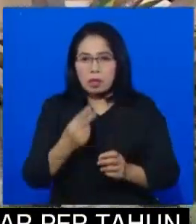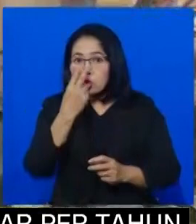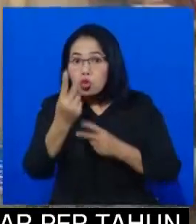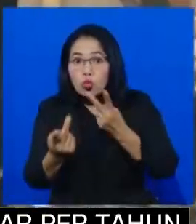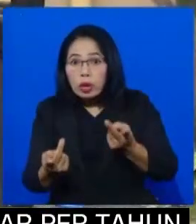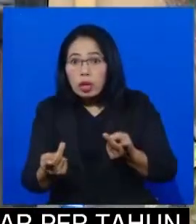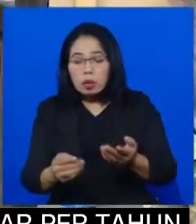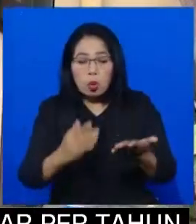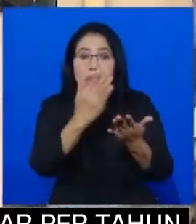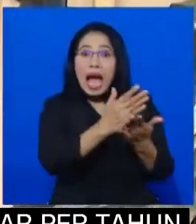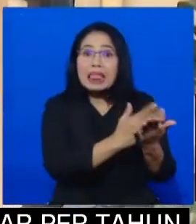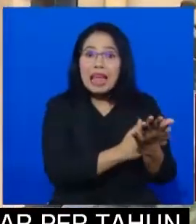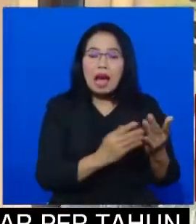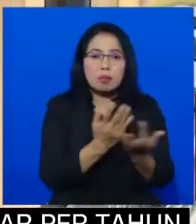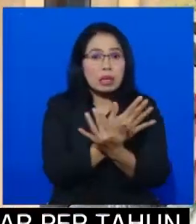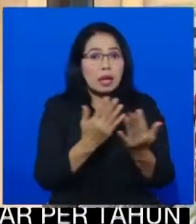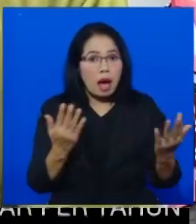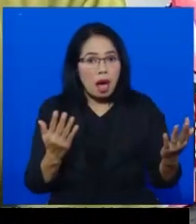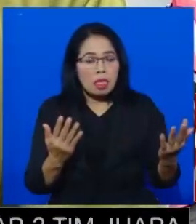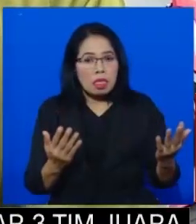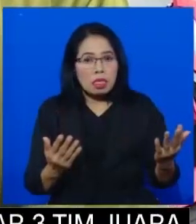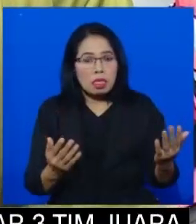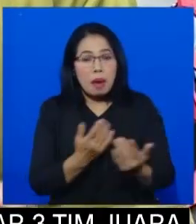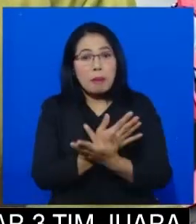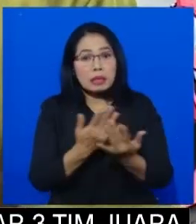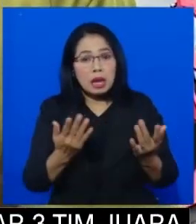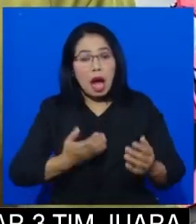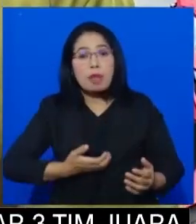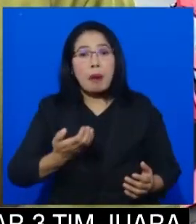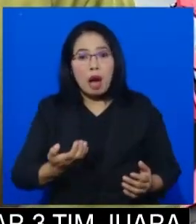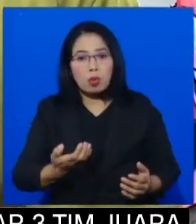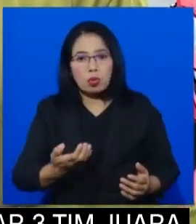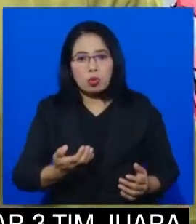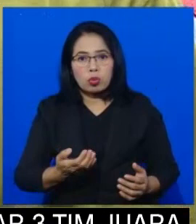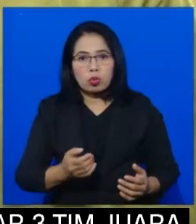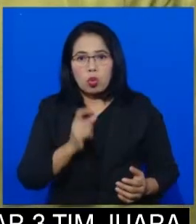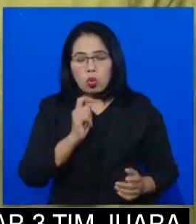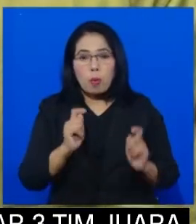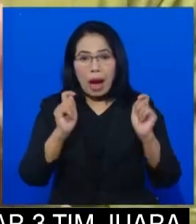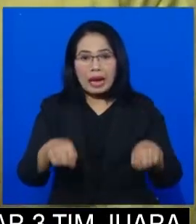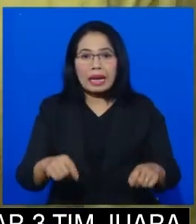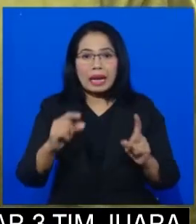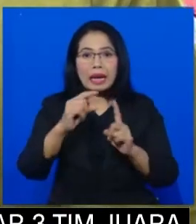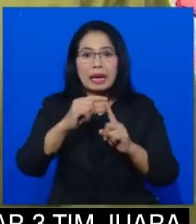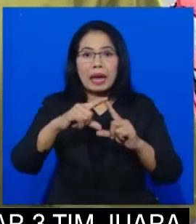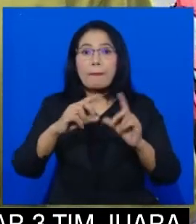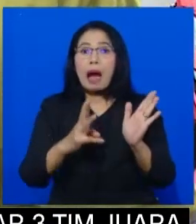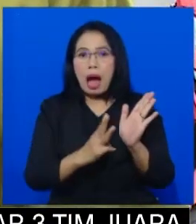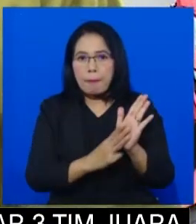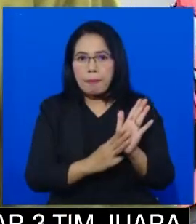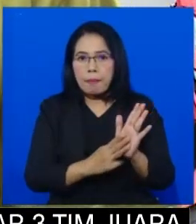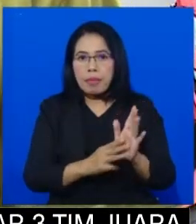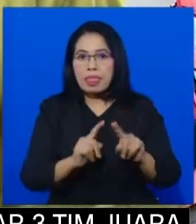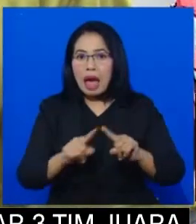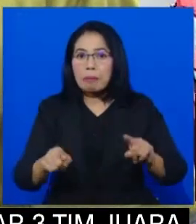untuk mensurvei masyarakat. Nah, ternyata masyarakat minat untuk menggunakan pam. Akan tetapi sampai